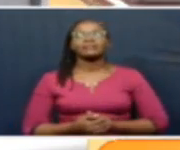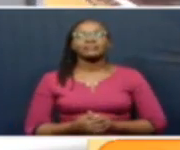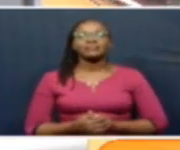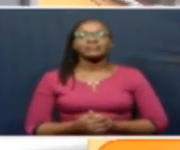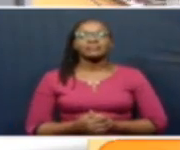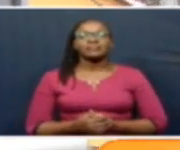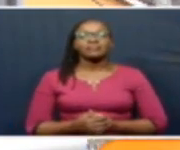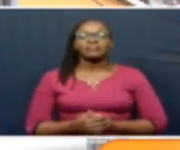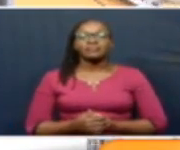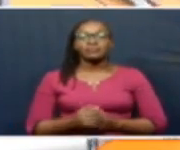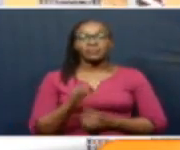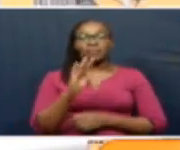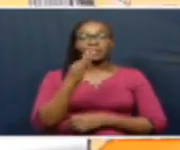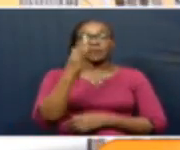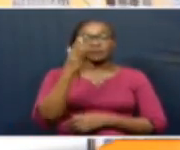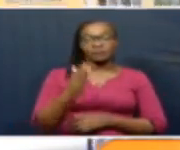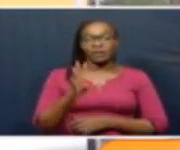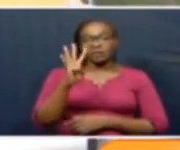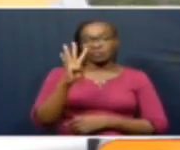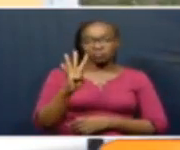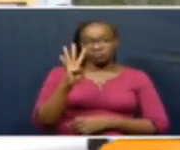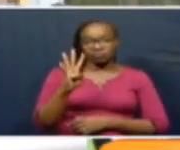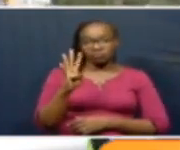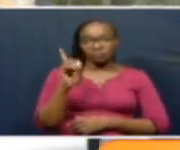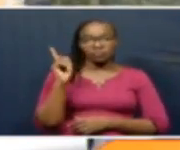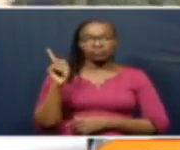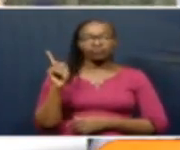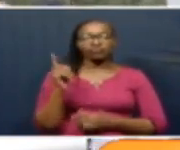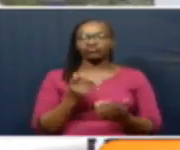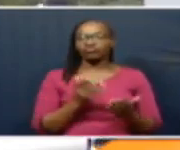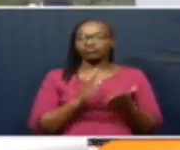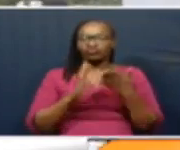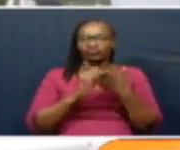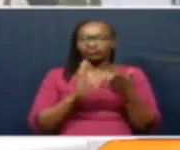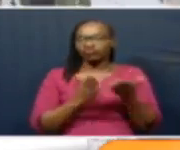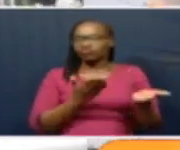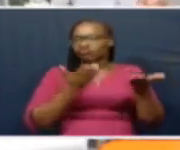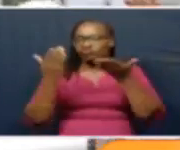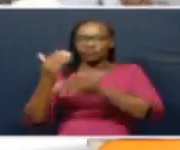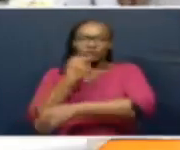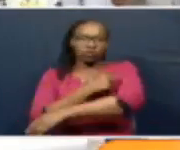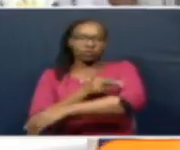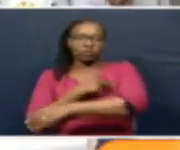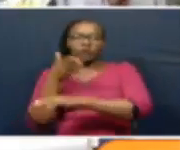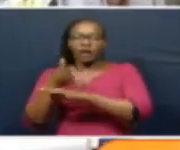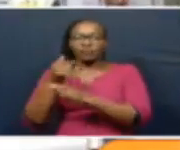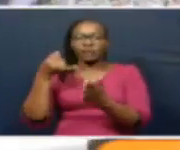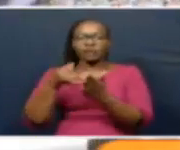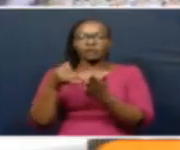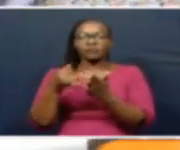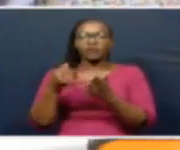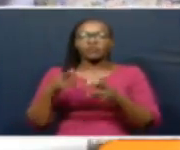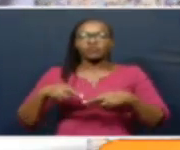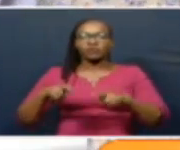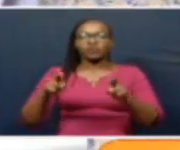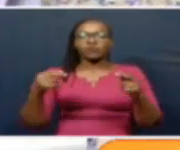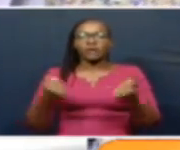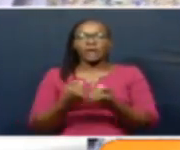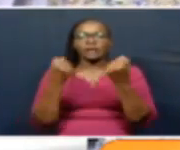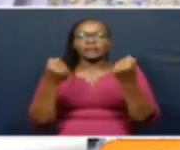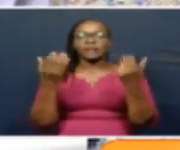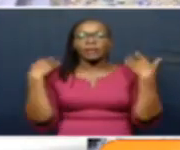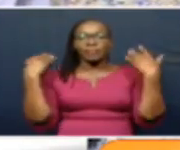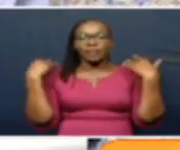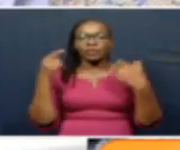Mnamo tarehe 3 mwezi huu wa Aprili, alikimbizwa katika hospitali ya Coptic baada ya kuhusika kwenye ajali katika barabara ya Meru